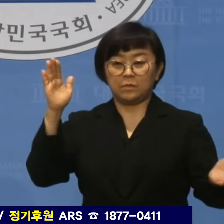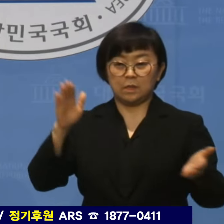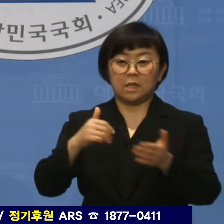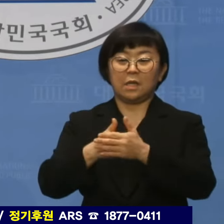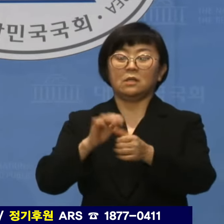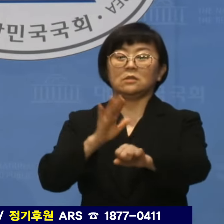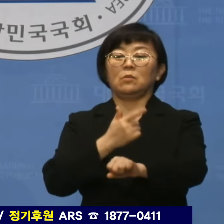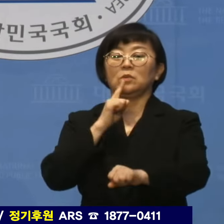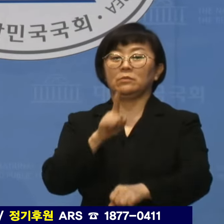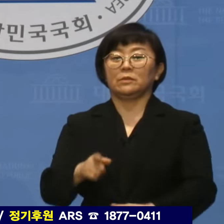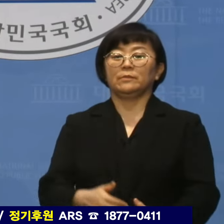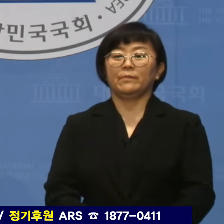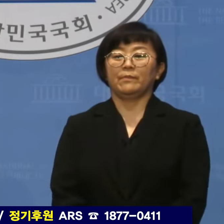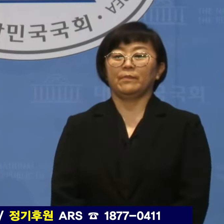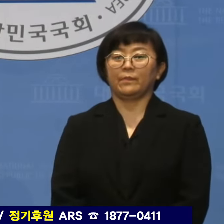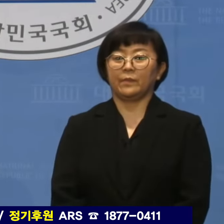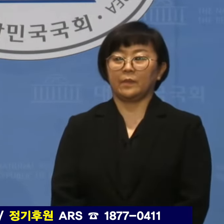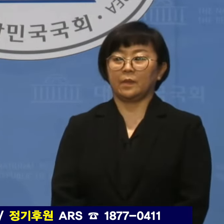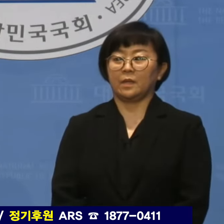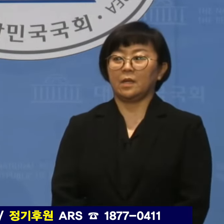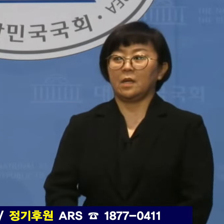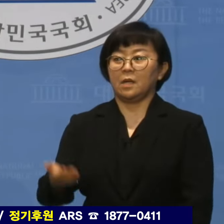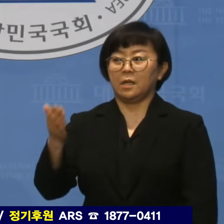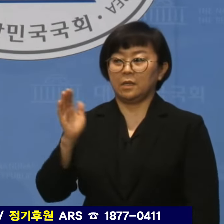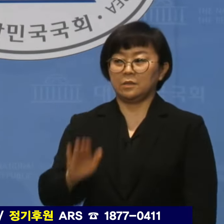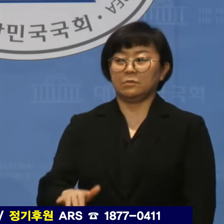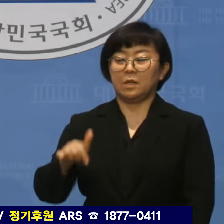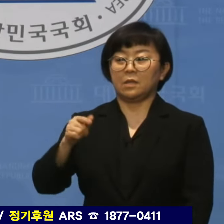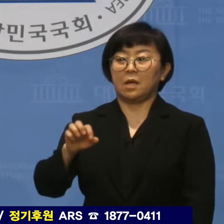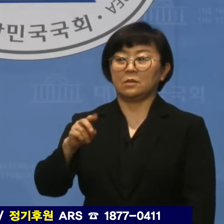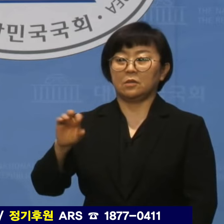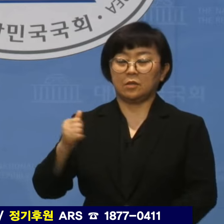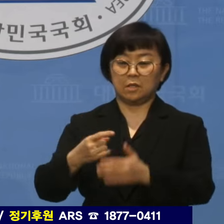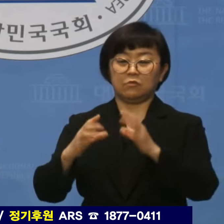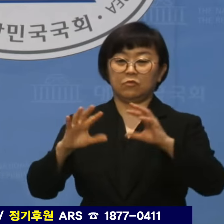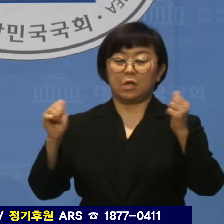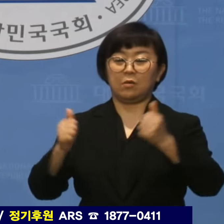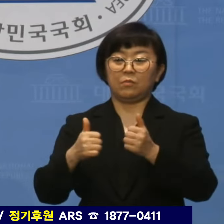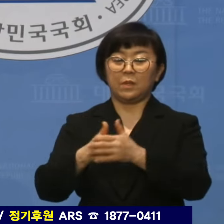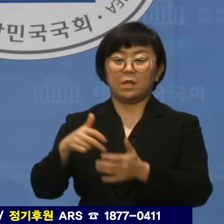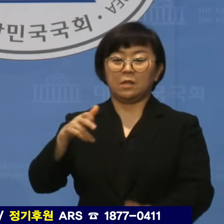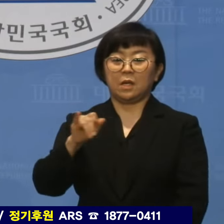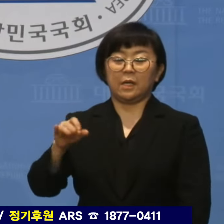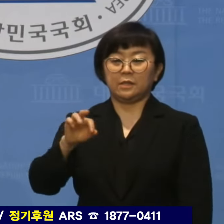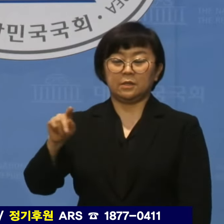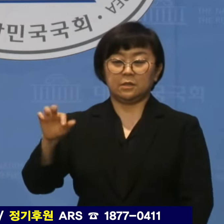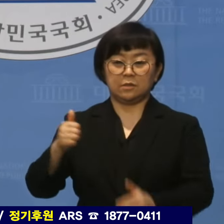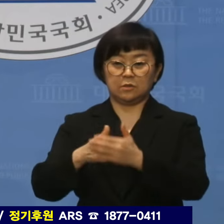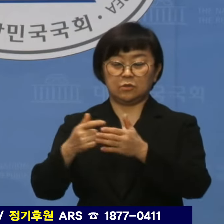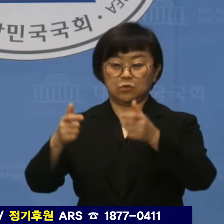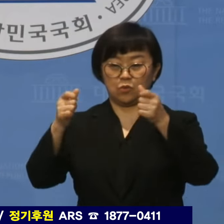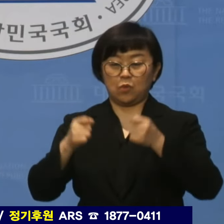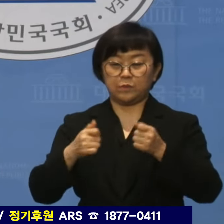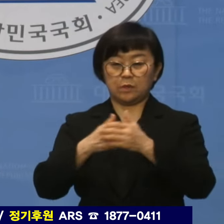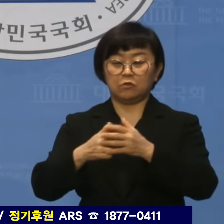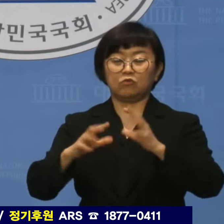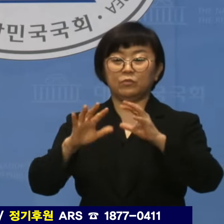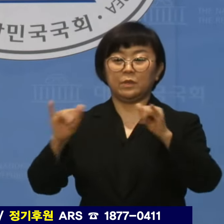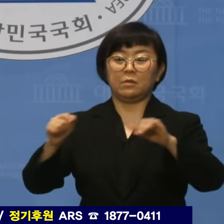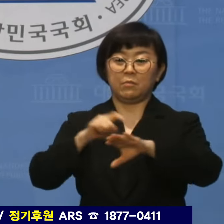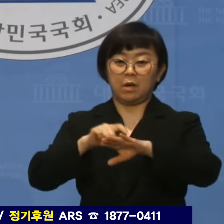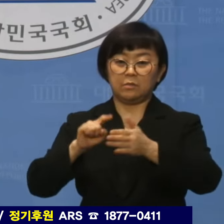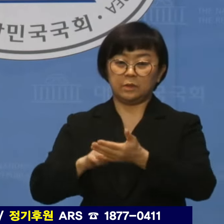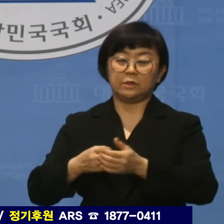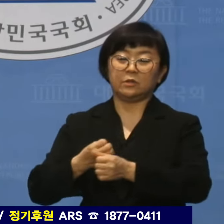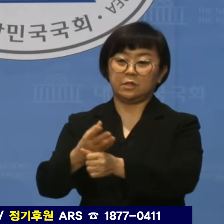잘못인 것처럼 몰아가고 있습니다. 하지만 강성희 의원도 카이스트 졸업생도 국민의 마음을